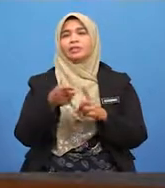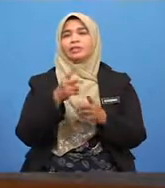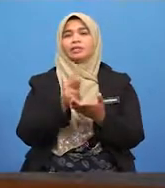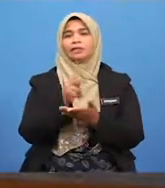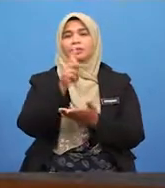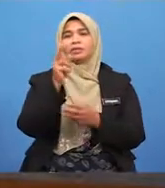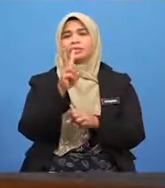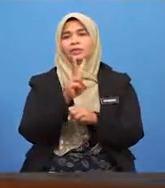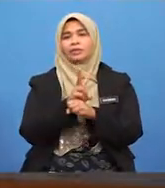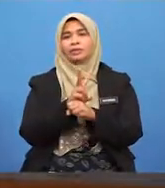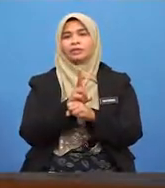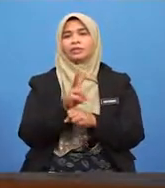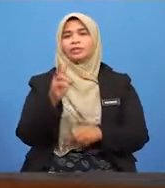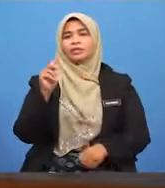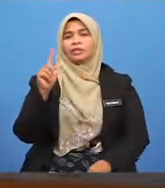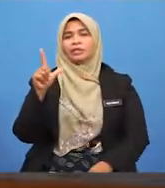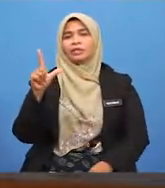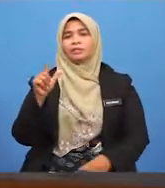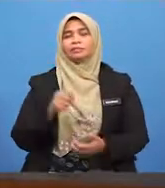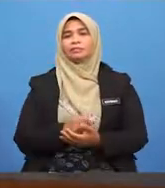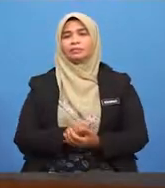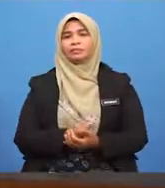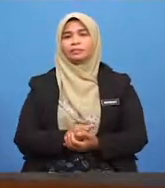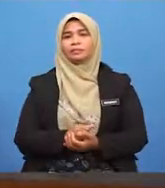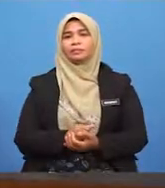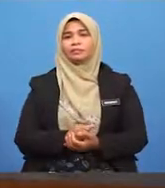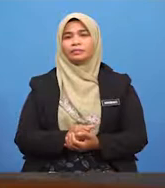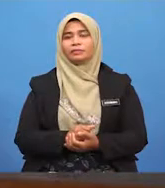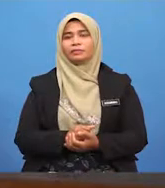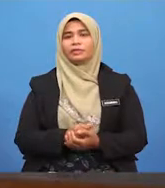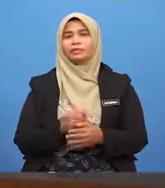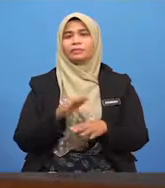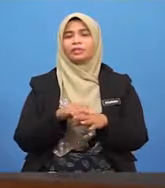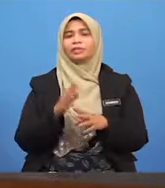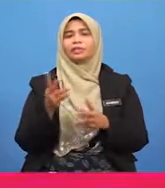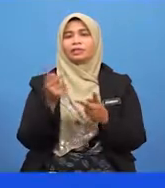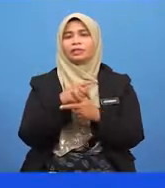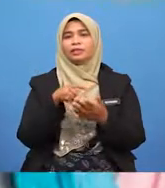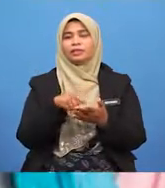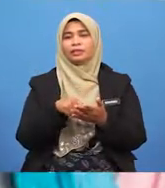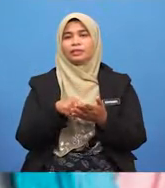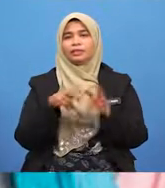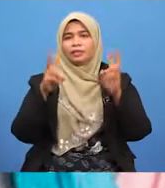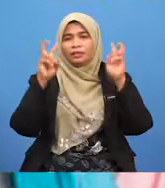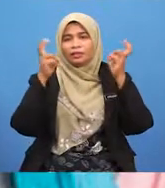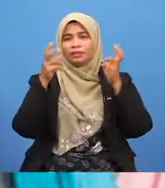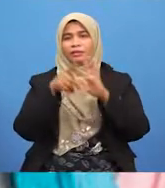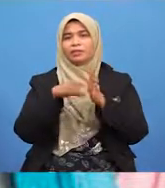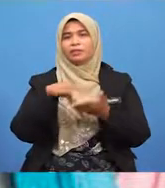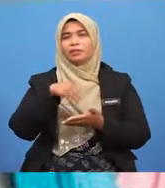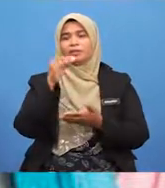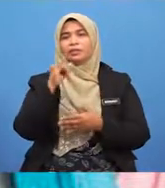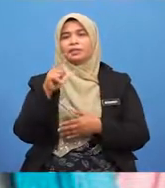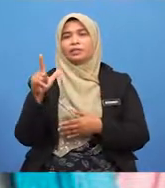collection Ellie arti Stafa Kuala Lumpur pada episode kali ini tajuk pembelajaran